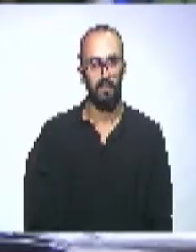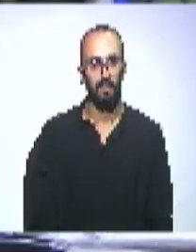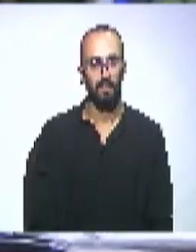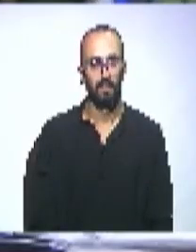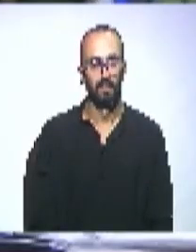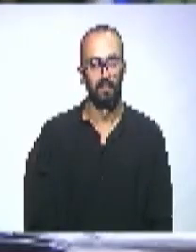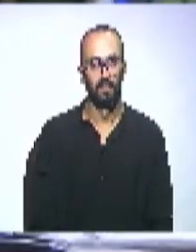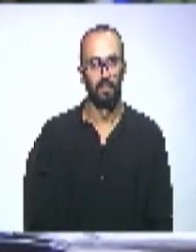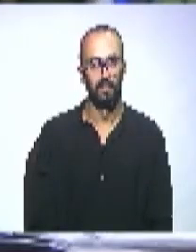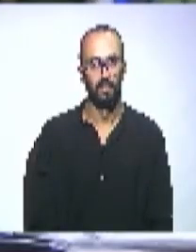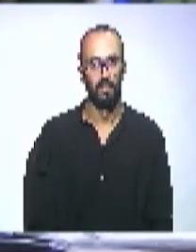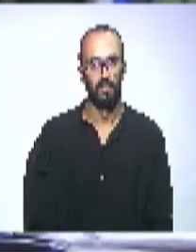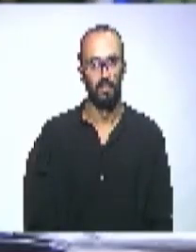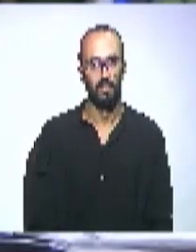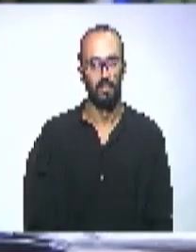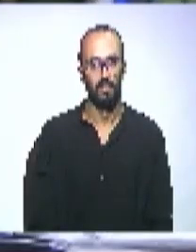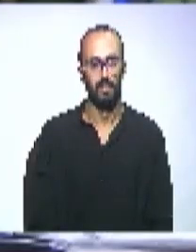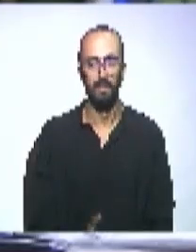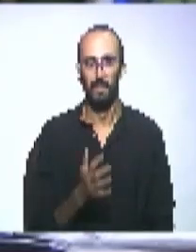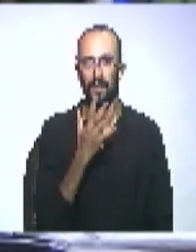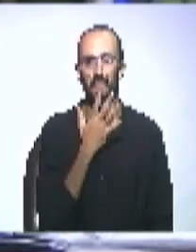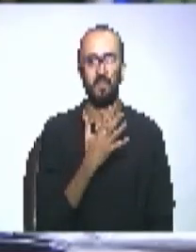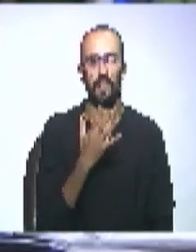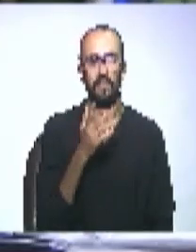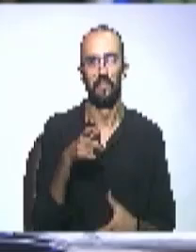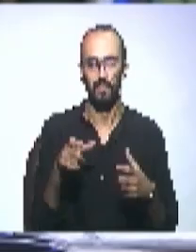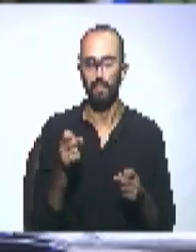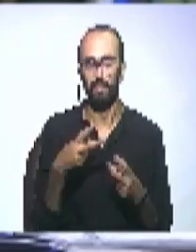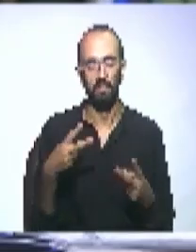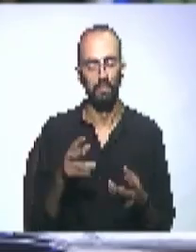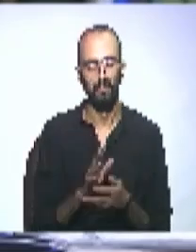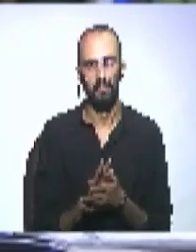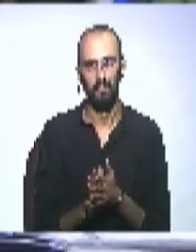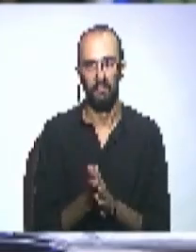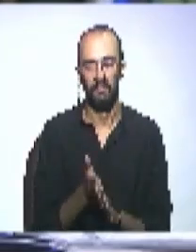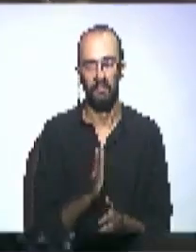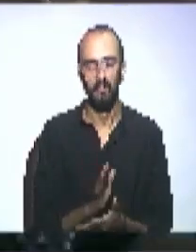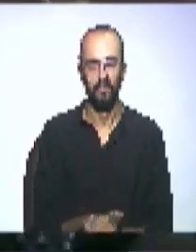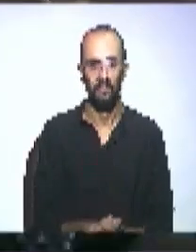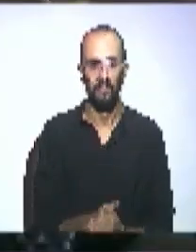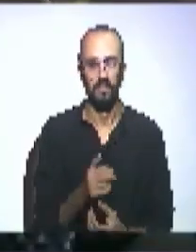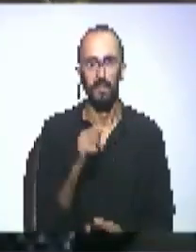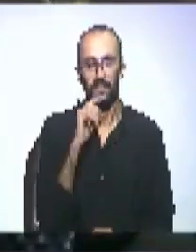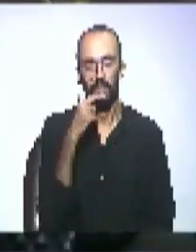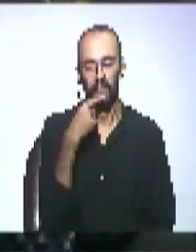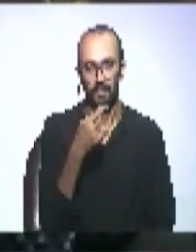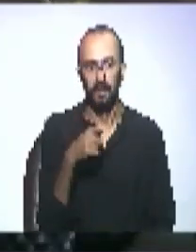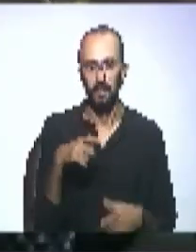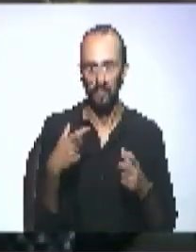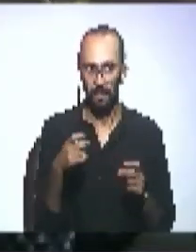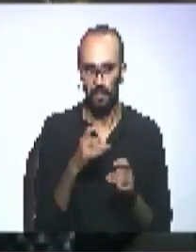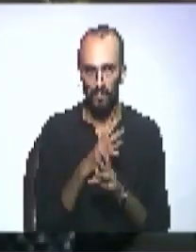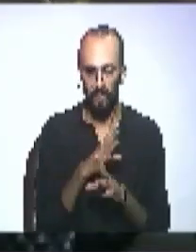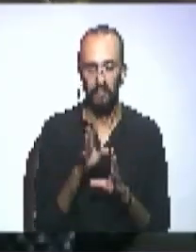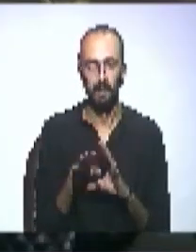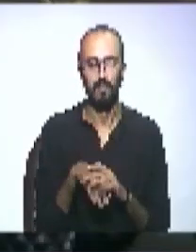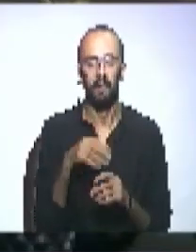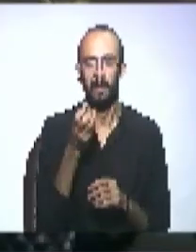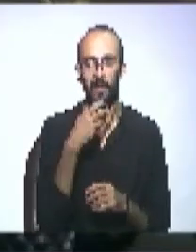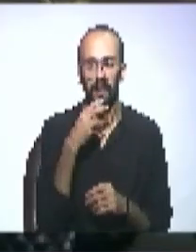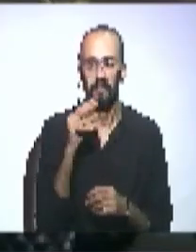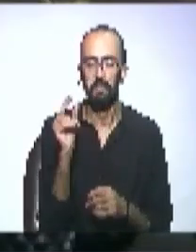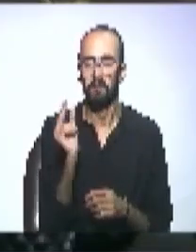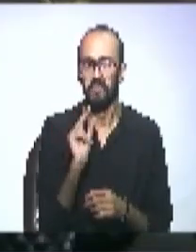الفطيره تقعد قد ايه كده؟ خلاص هنا 5 دقايق ونطلعها. طيب يبقى شوف عمل فطيره التفاح، طريقتها سهله خالص، انه